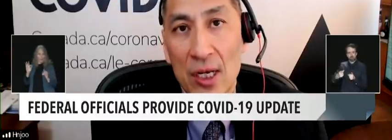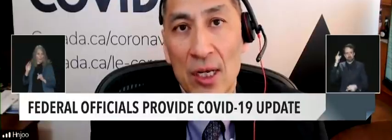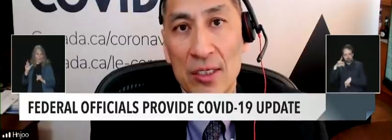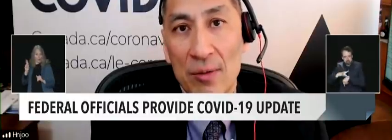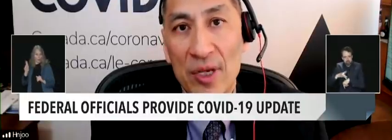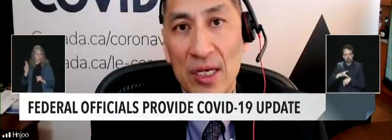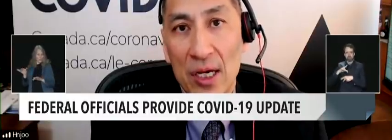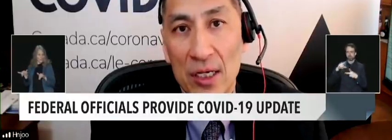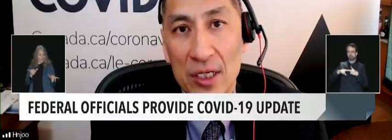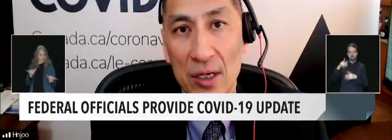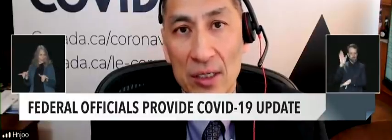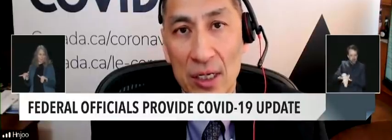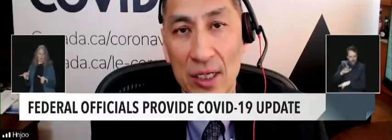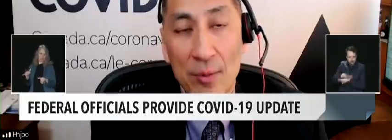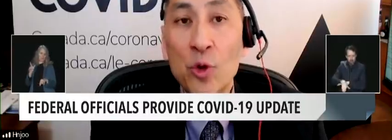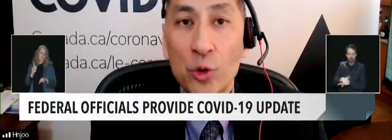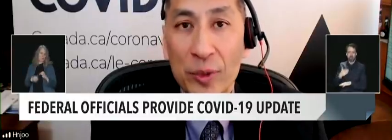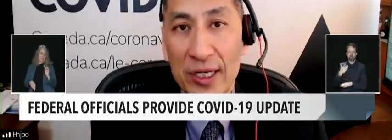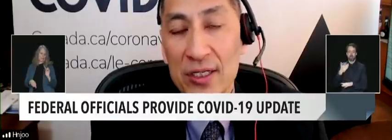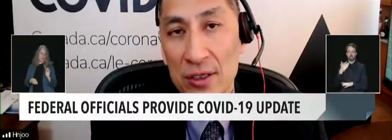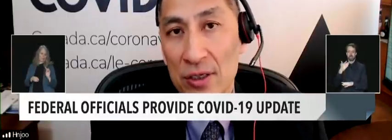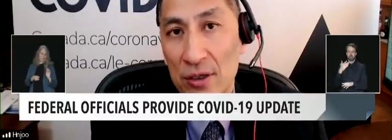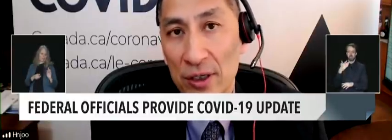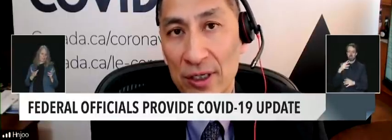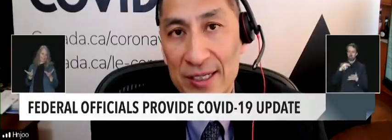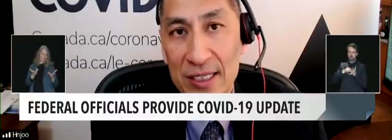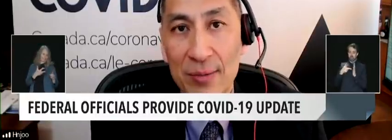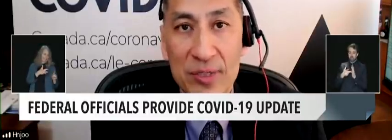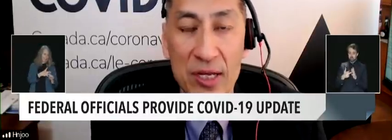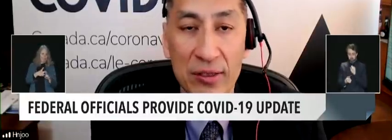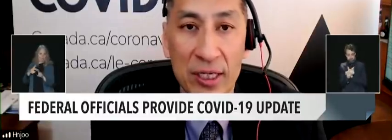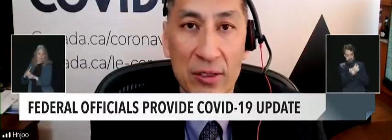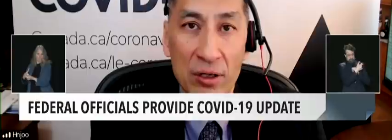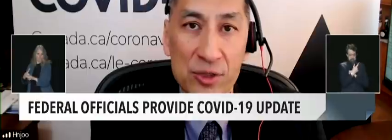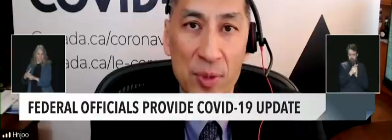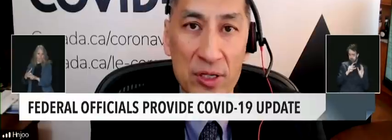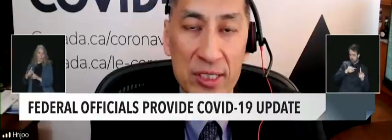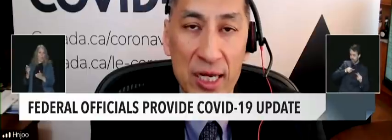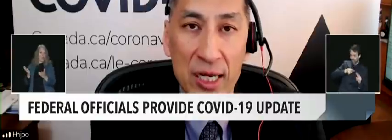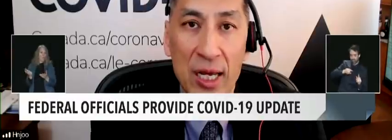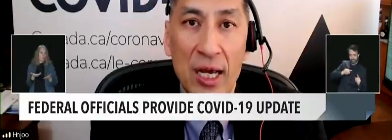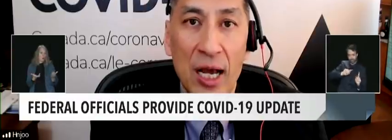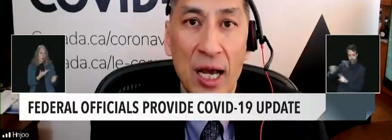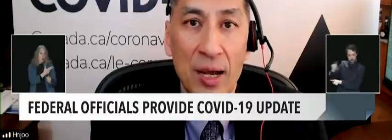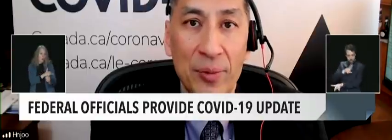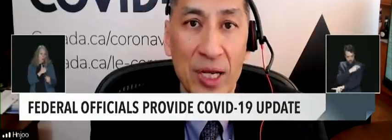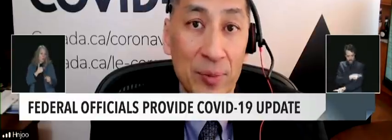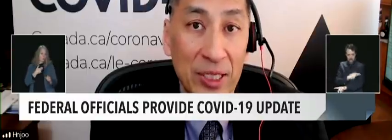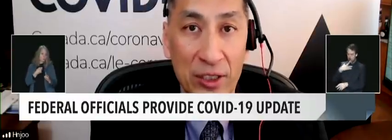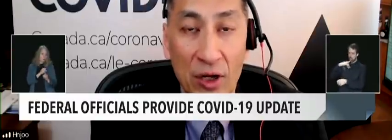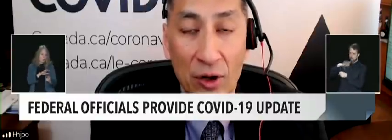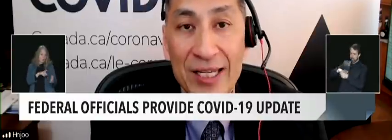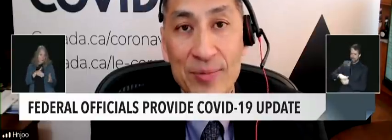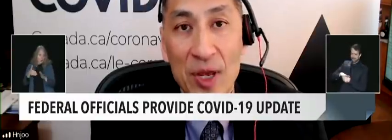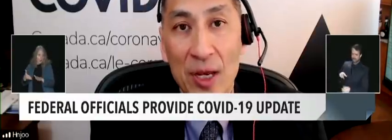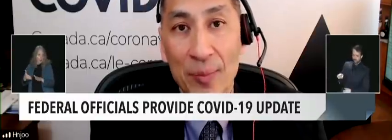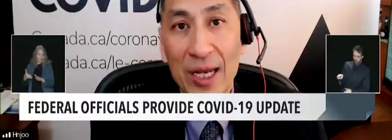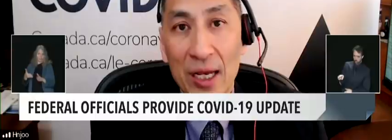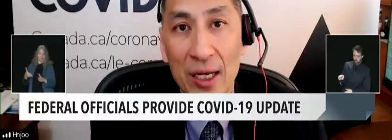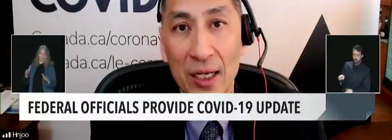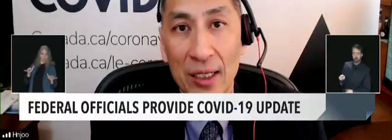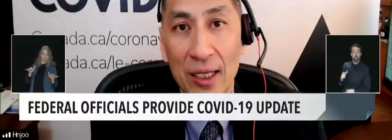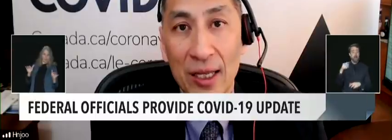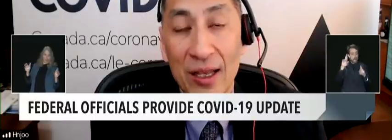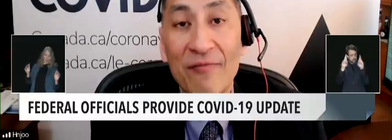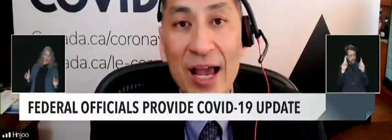a mis il y beaucoup de pression sur notre système de santé. Donc, je pense après, peut-être, on espère